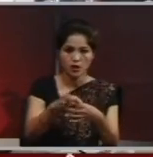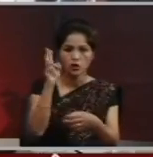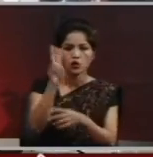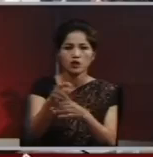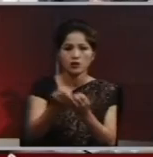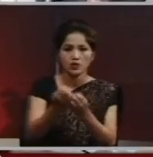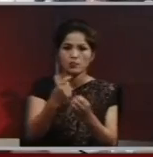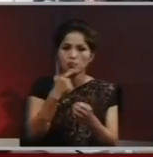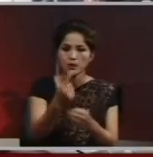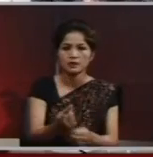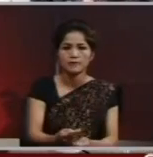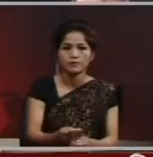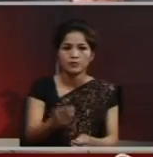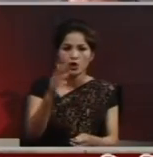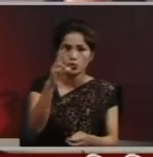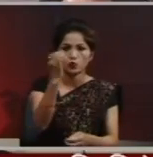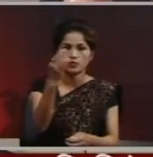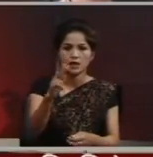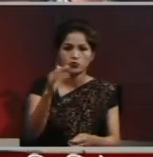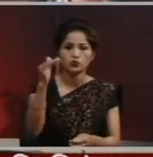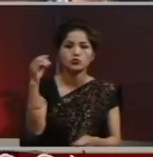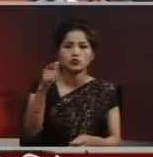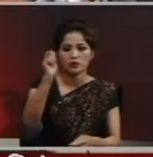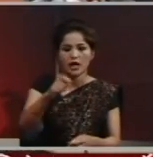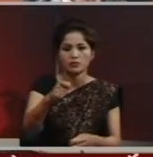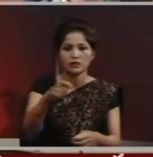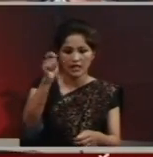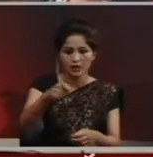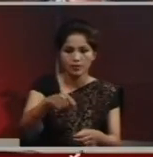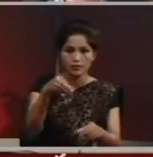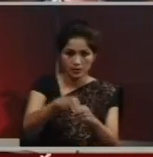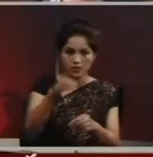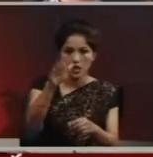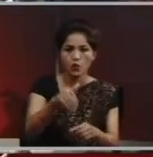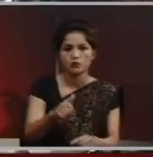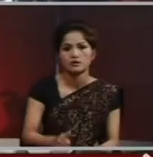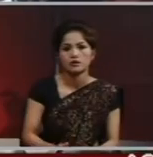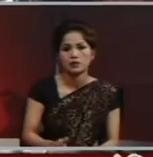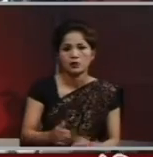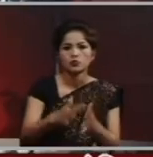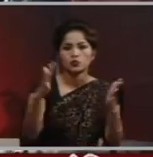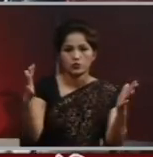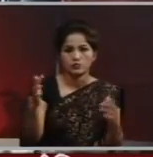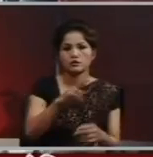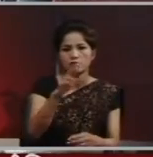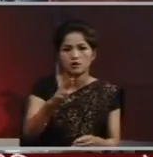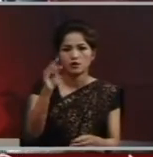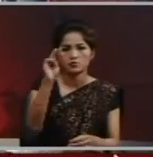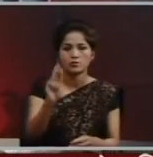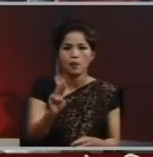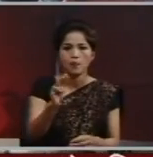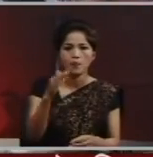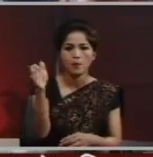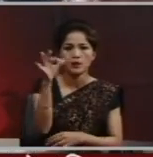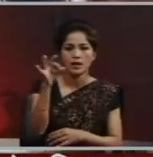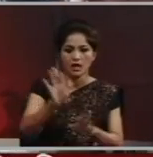हुने गरेको भन्दै दोषीलाई तत्काल कानुनी कारबाहीको दायरामा ल्याउन गृह र श्रम